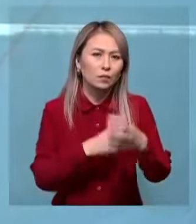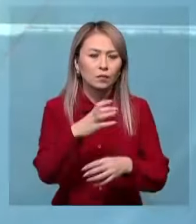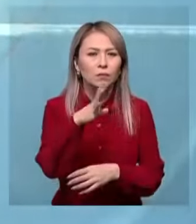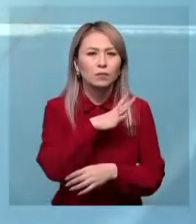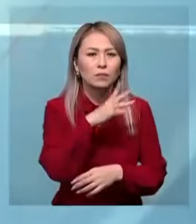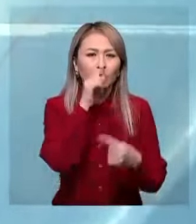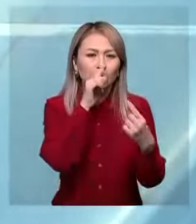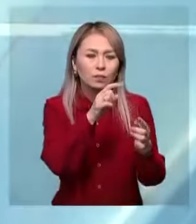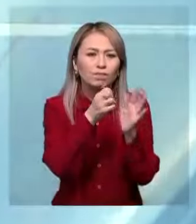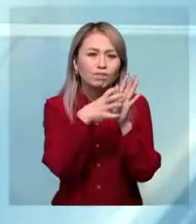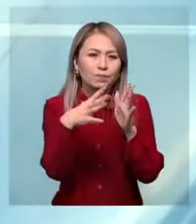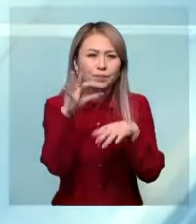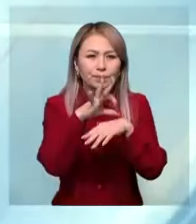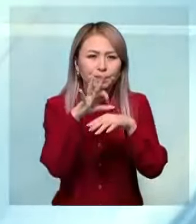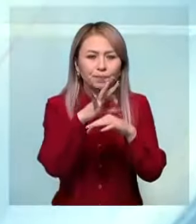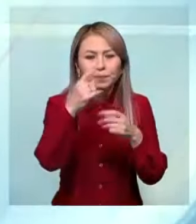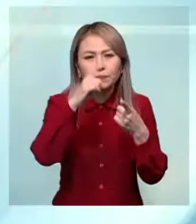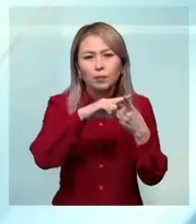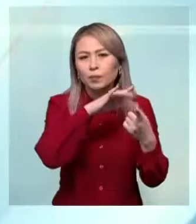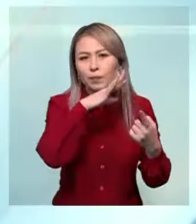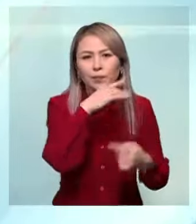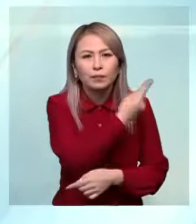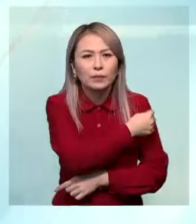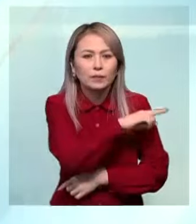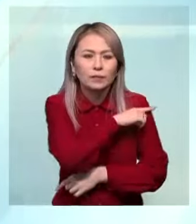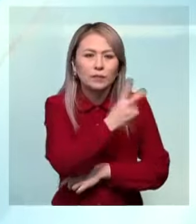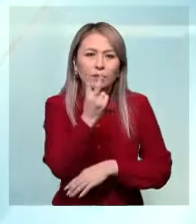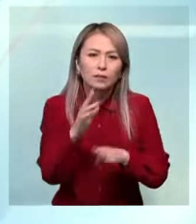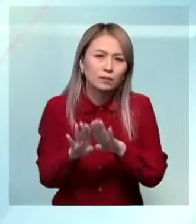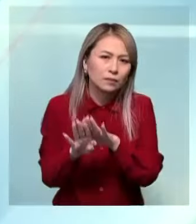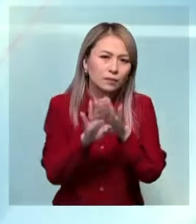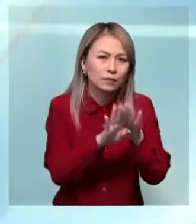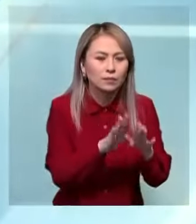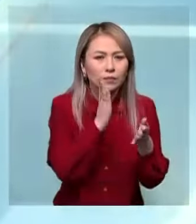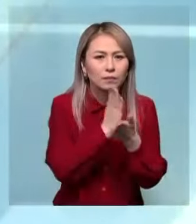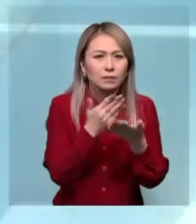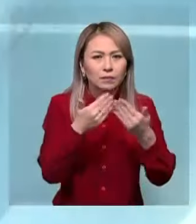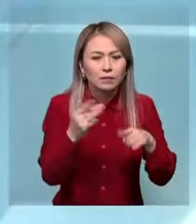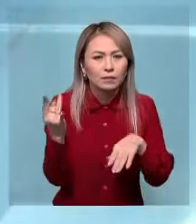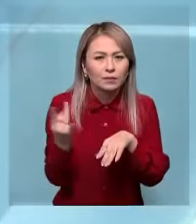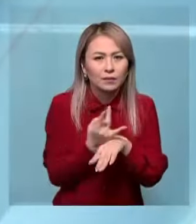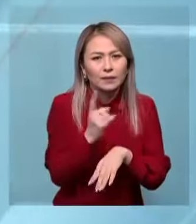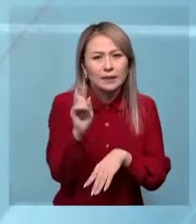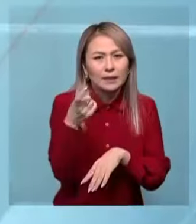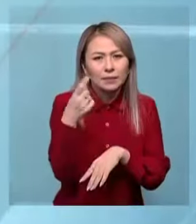Дүниежүзілік обырға қарсы күрес күні қарсаңында Қарағандының көпбейінді ауруханасында екі бірдей бөлім ашылды. Алғашқысы